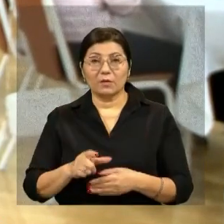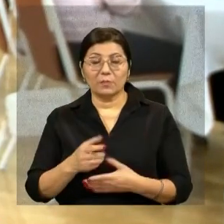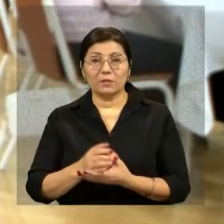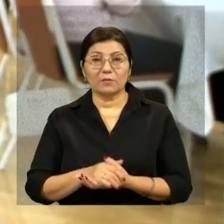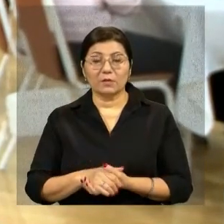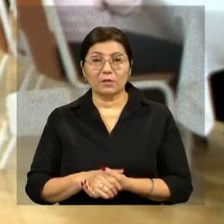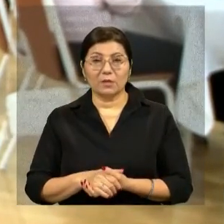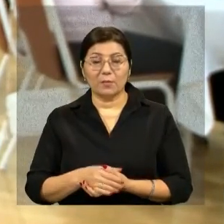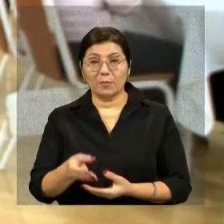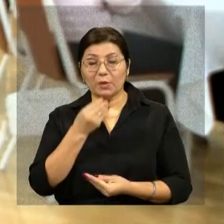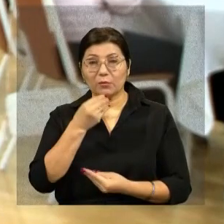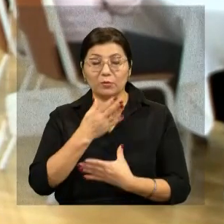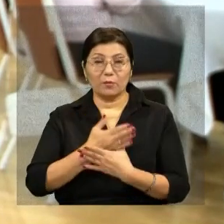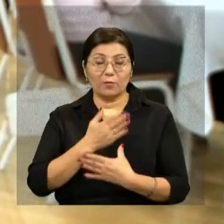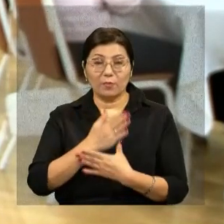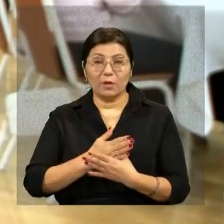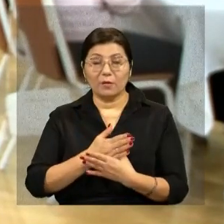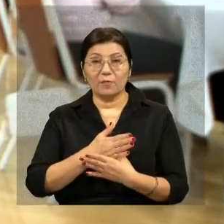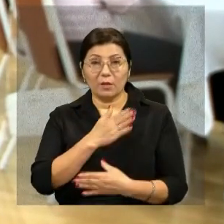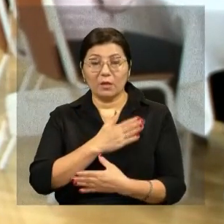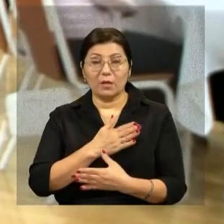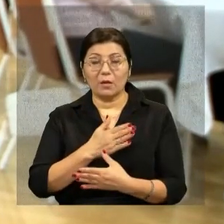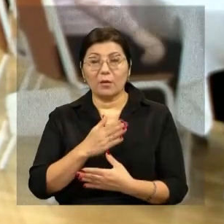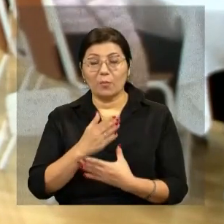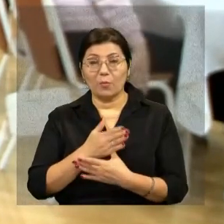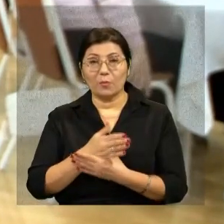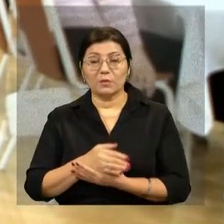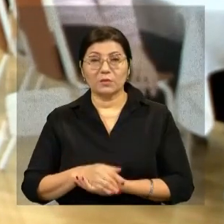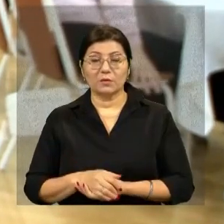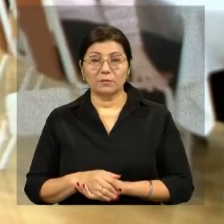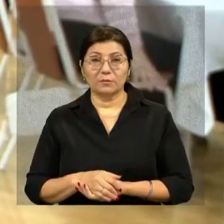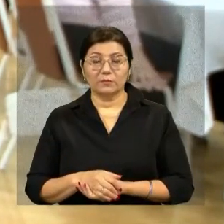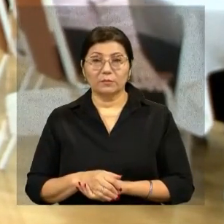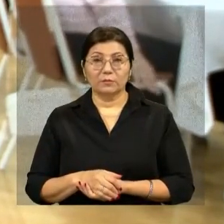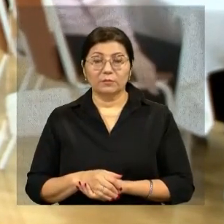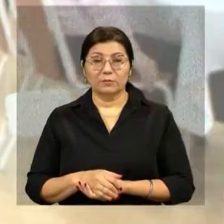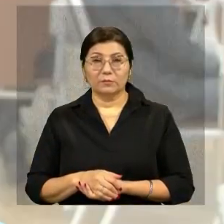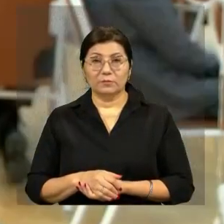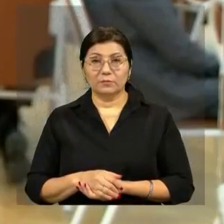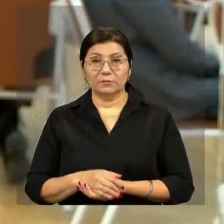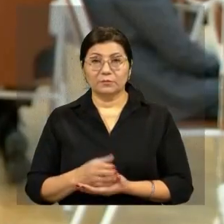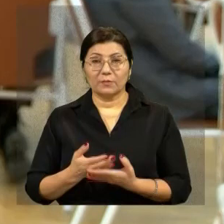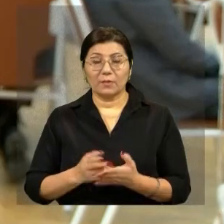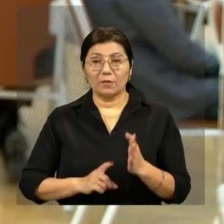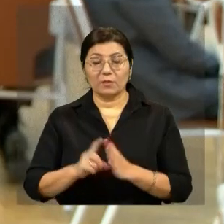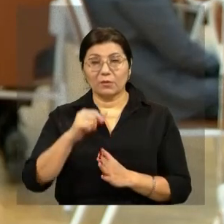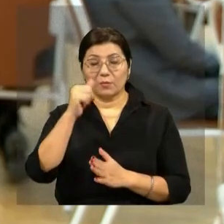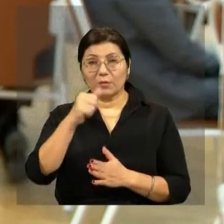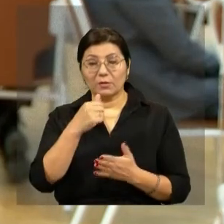продуктовая адресная помощь и взаимосвязь с государственными учреждениями. В начале года, например,